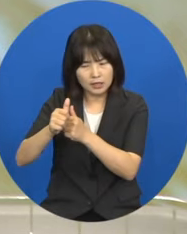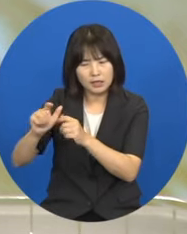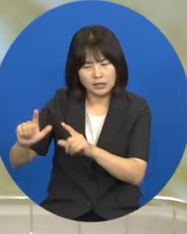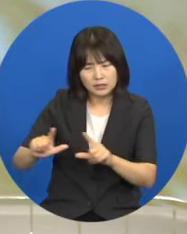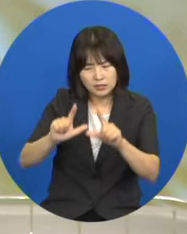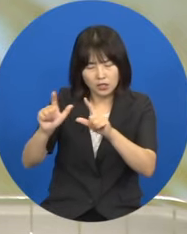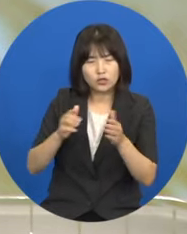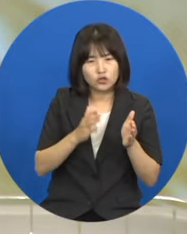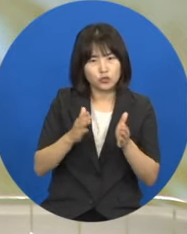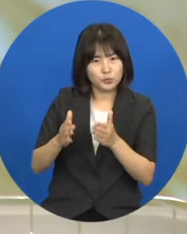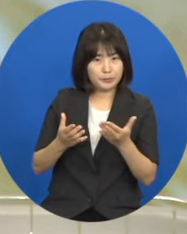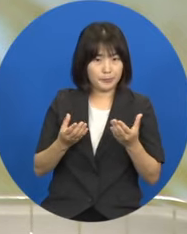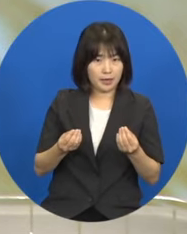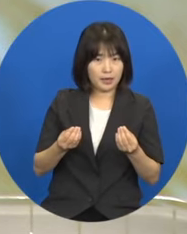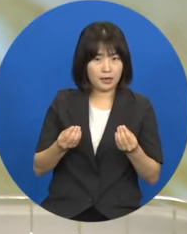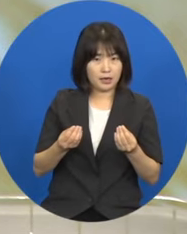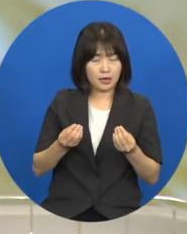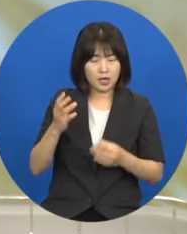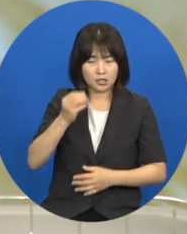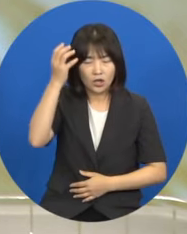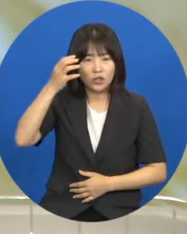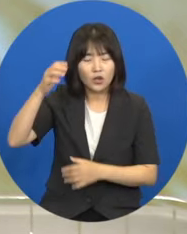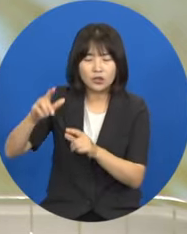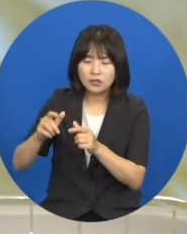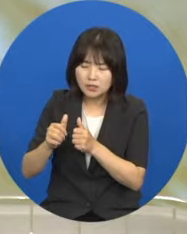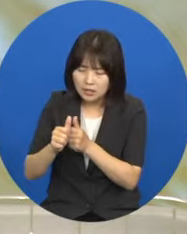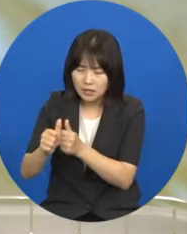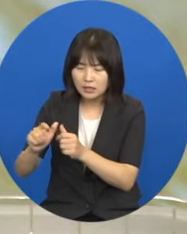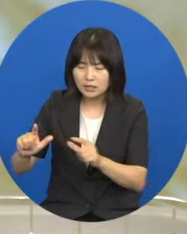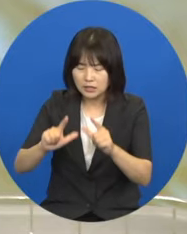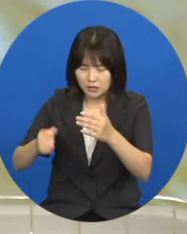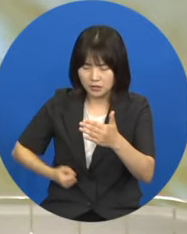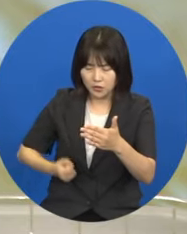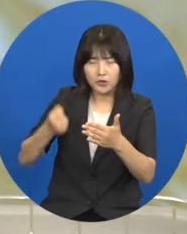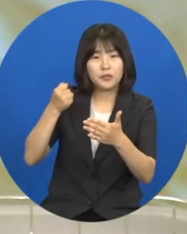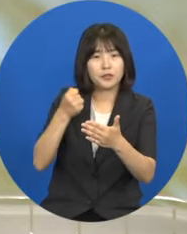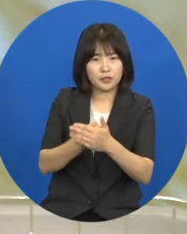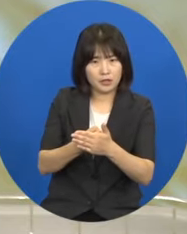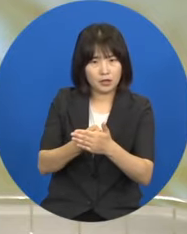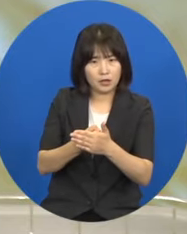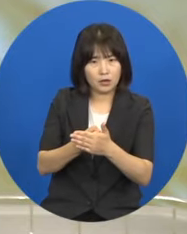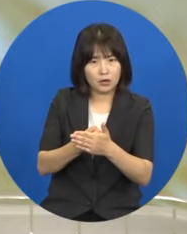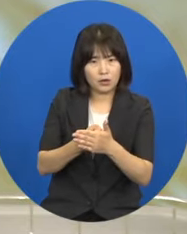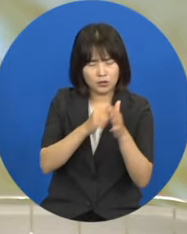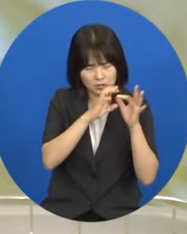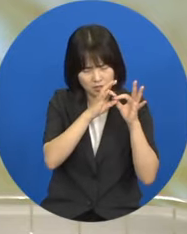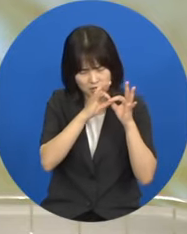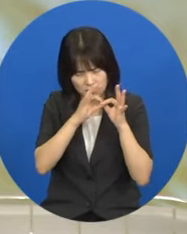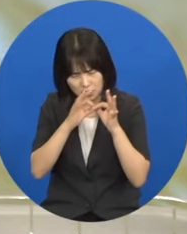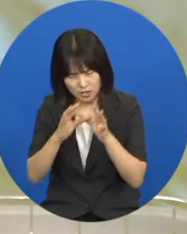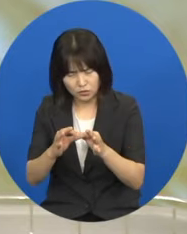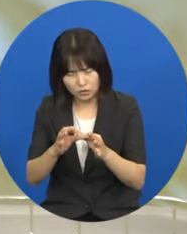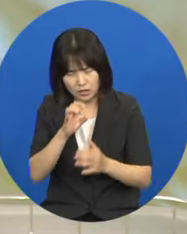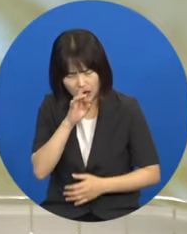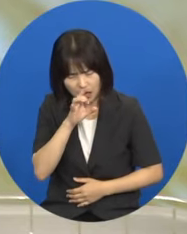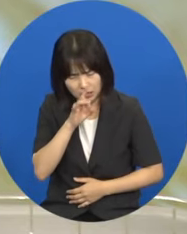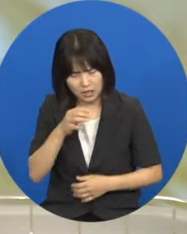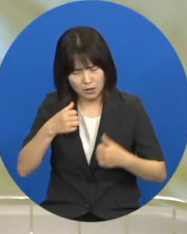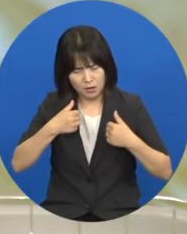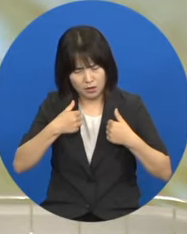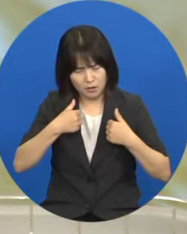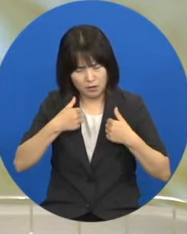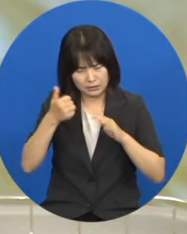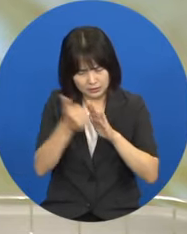준비가 되어 있고 성령을 따라 살 결단을 하며 끊임없이 안 되고 안 되지만 그럼에도